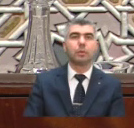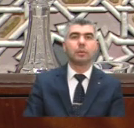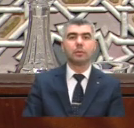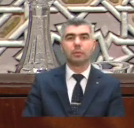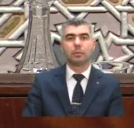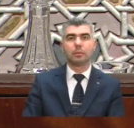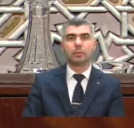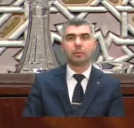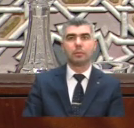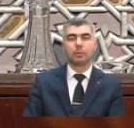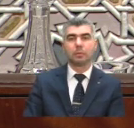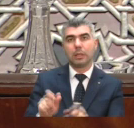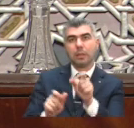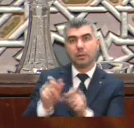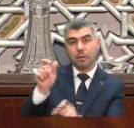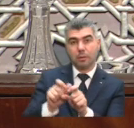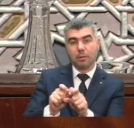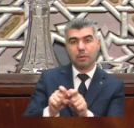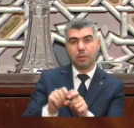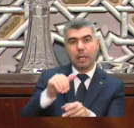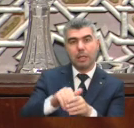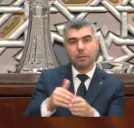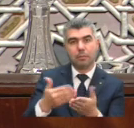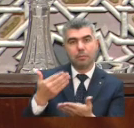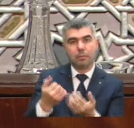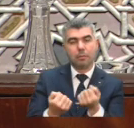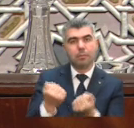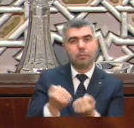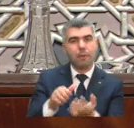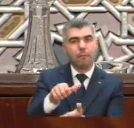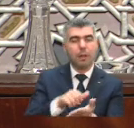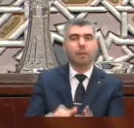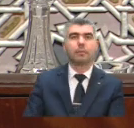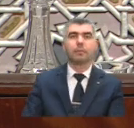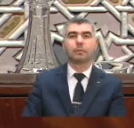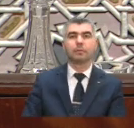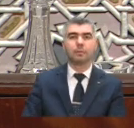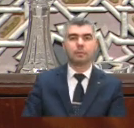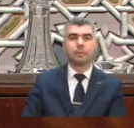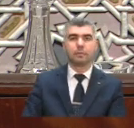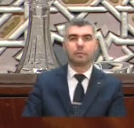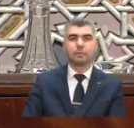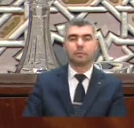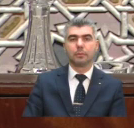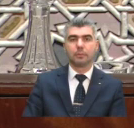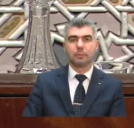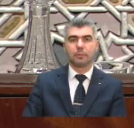للسيدات والسادة النواب المحترمين من فريق الأصالة والمعاصرة. تفضل السيد النائب.